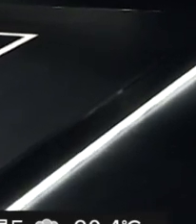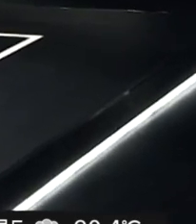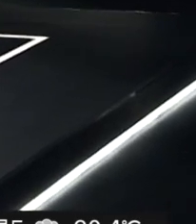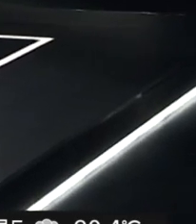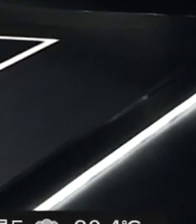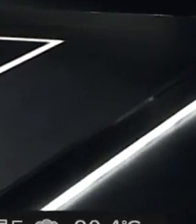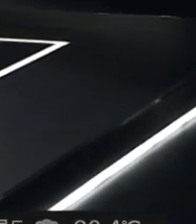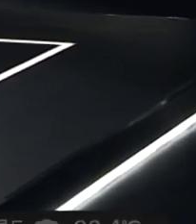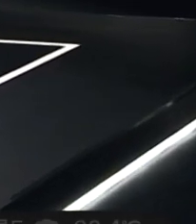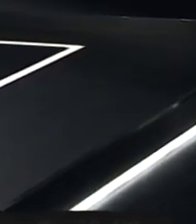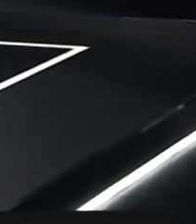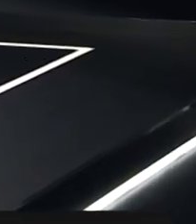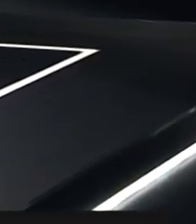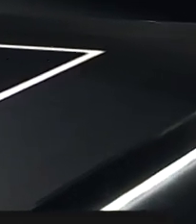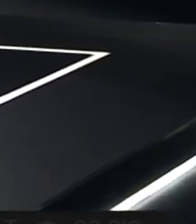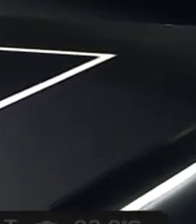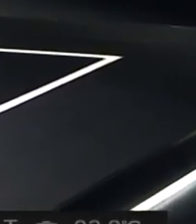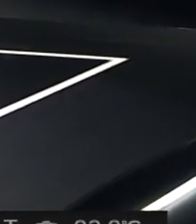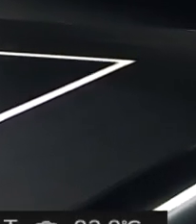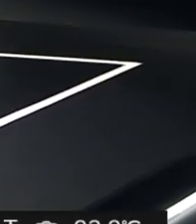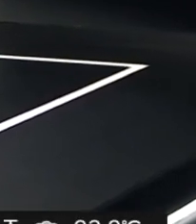4 예